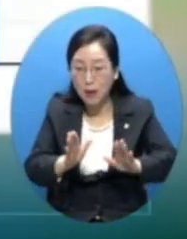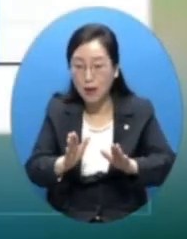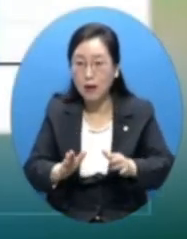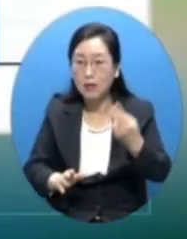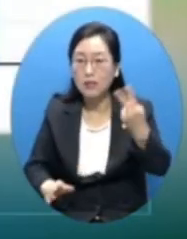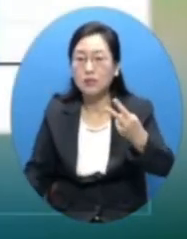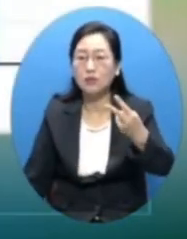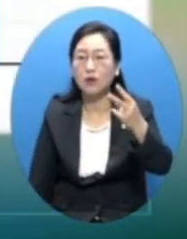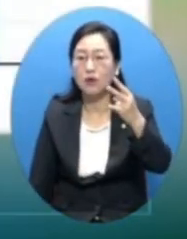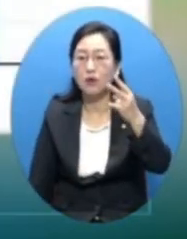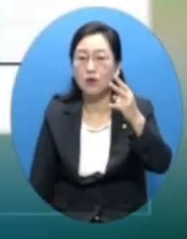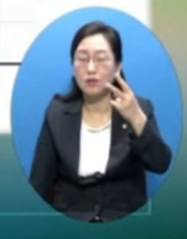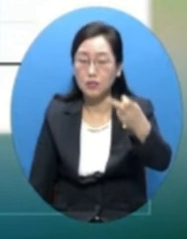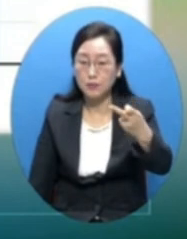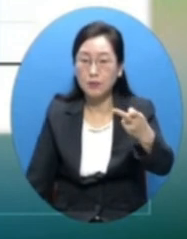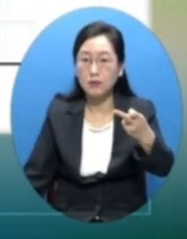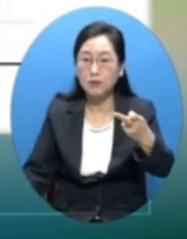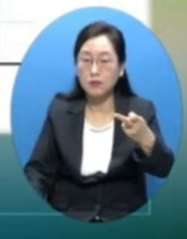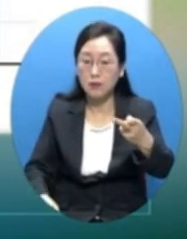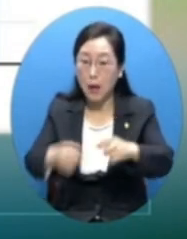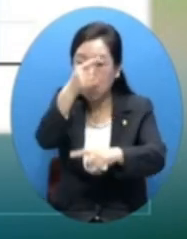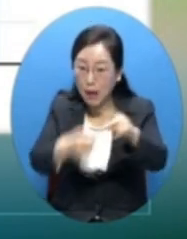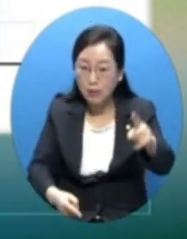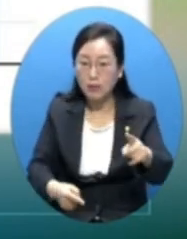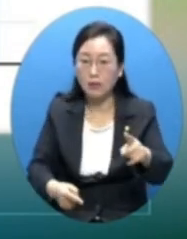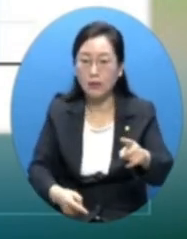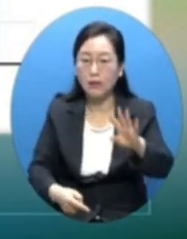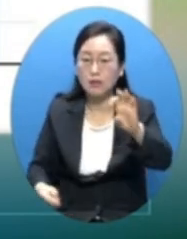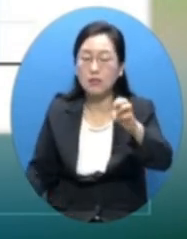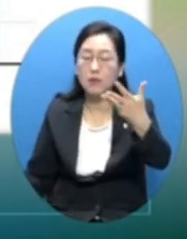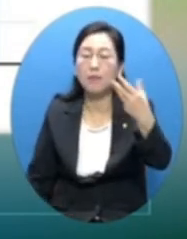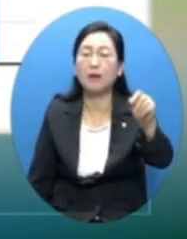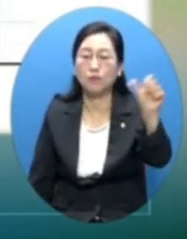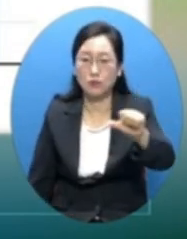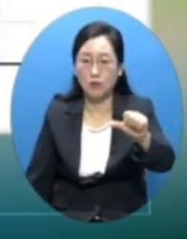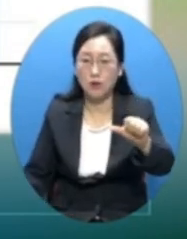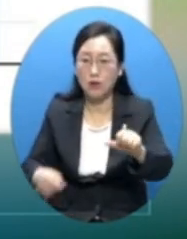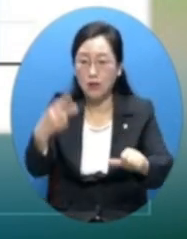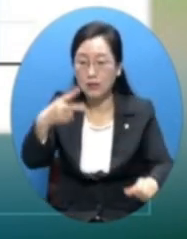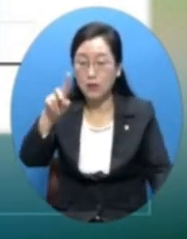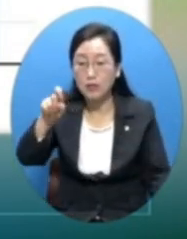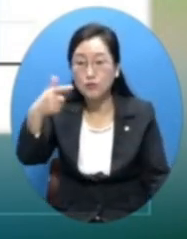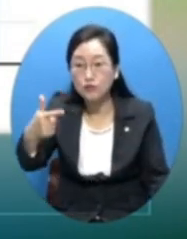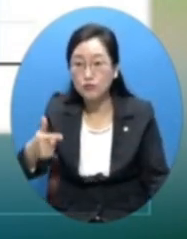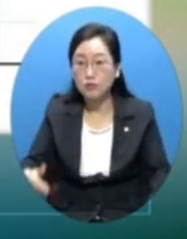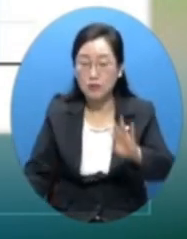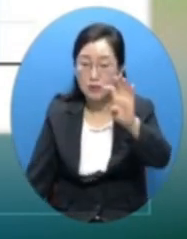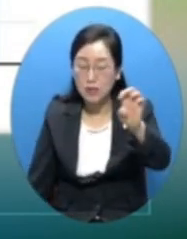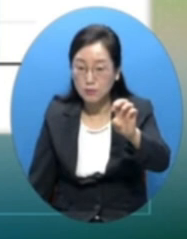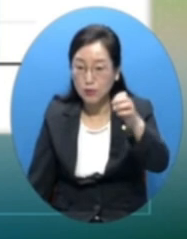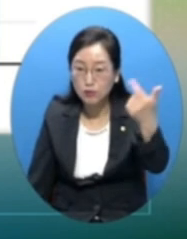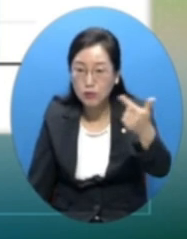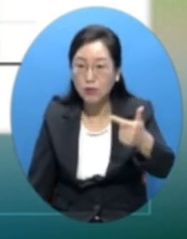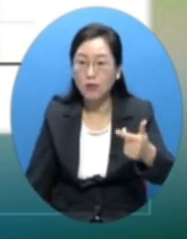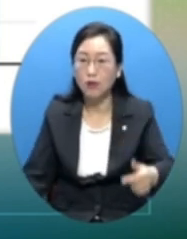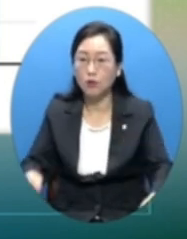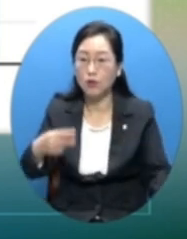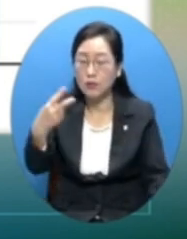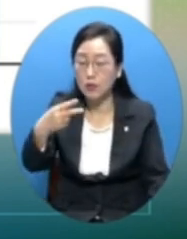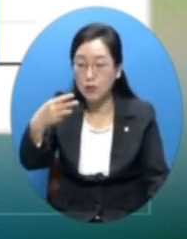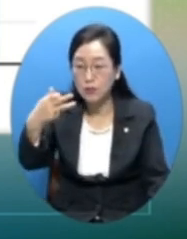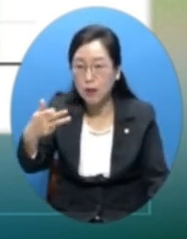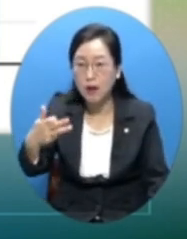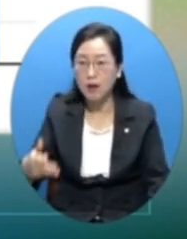2012년 30년 지나서 거의 반토막 나서 48만 5천 명, 2016년에 40만 6천 명, 2018년에 32만 7천